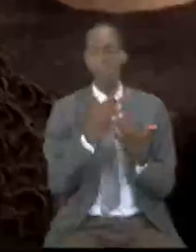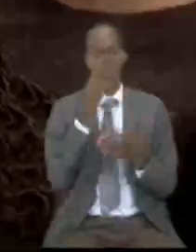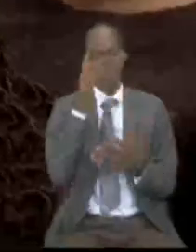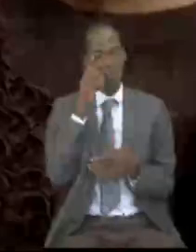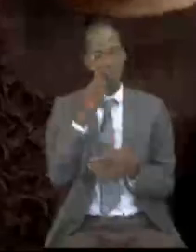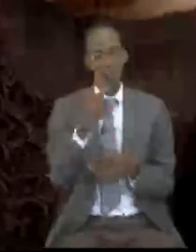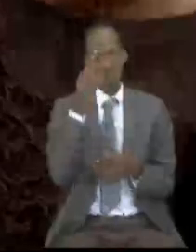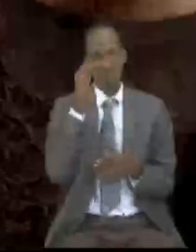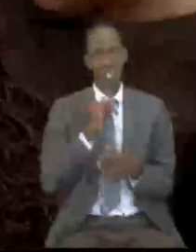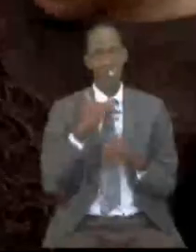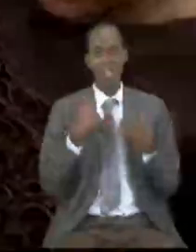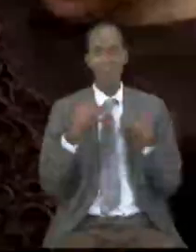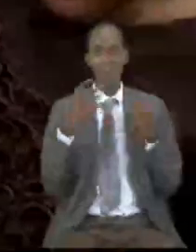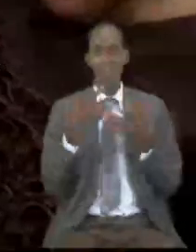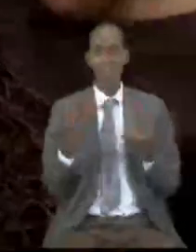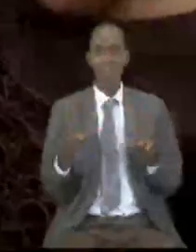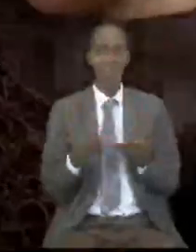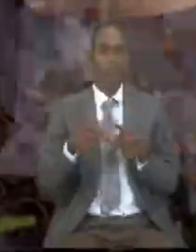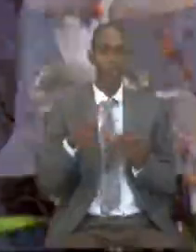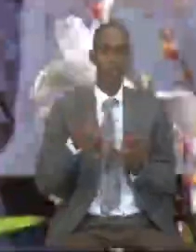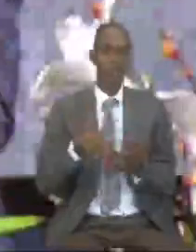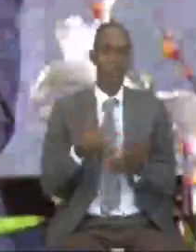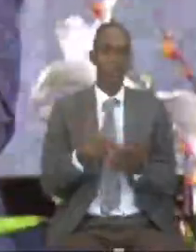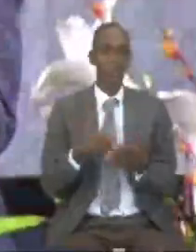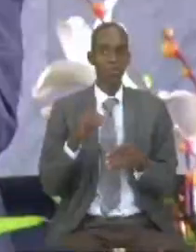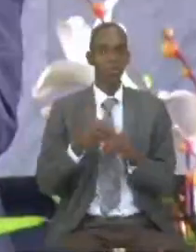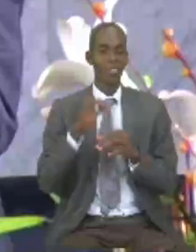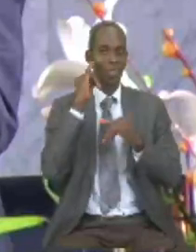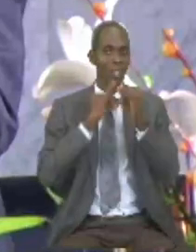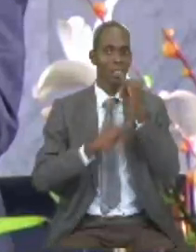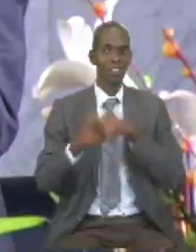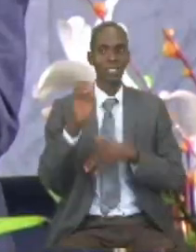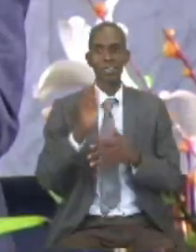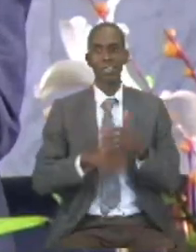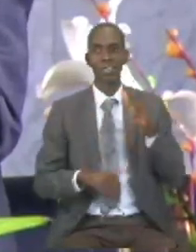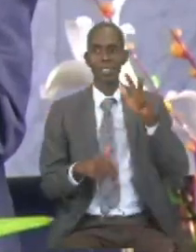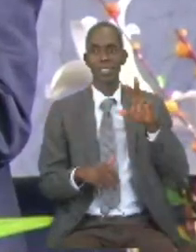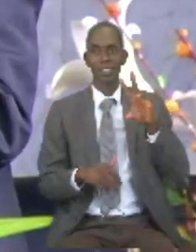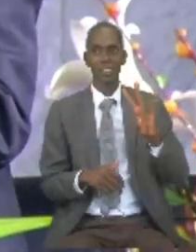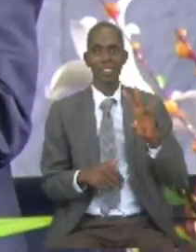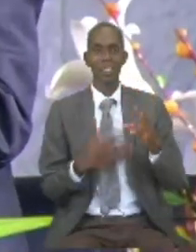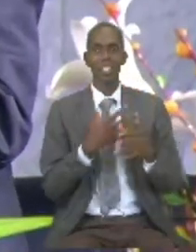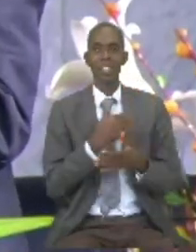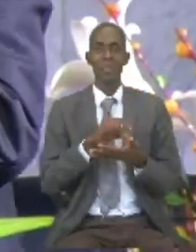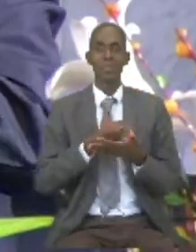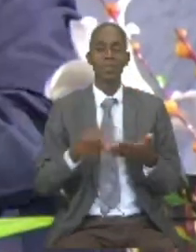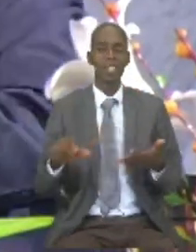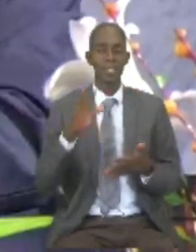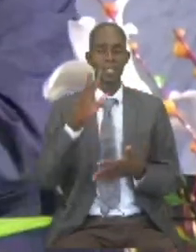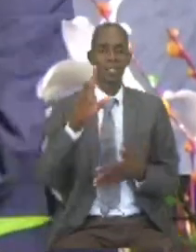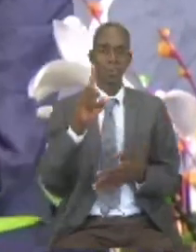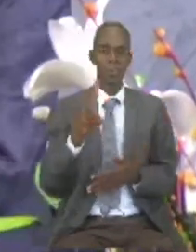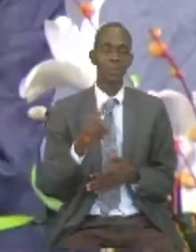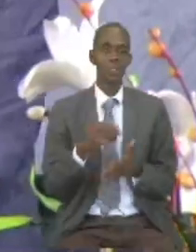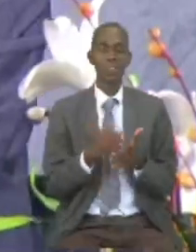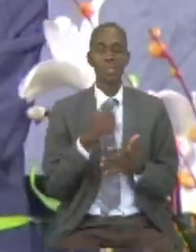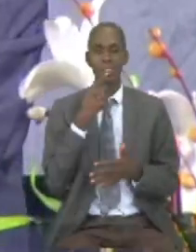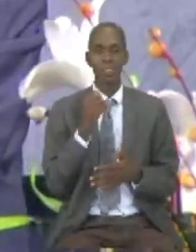Ésaïe 37, verset 31. Ésaïe 37, verset 31.